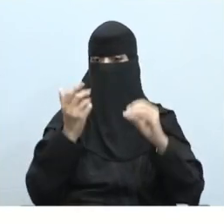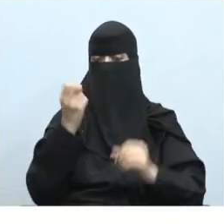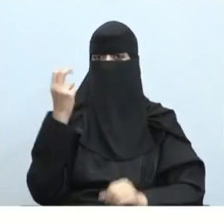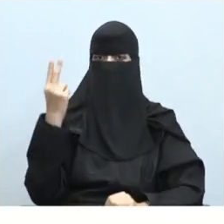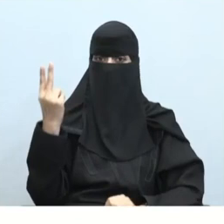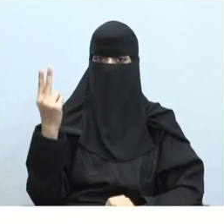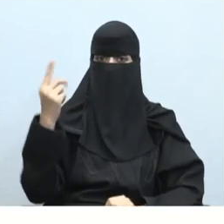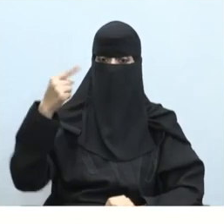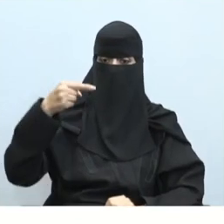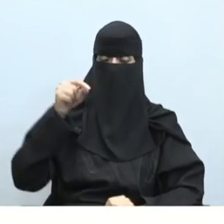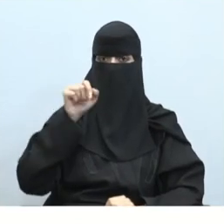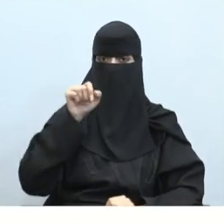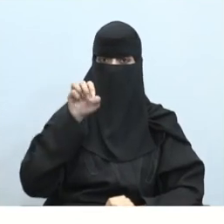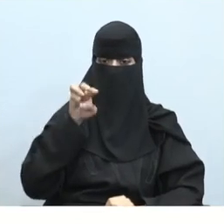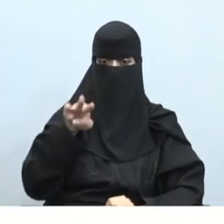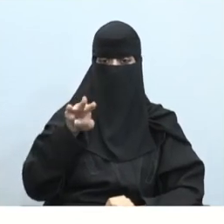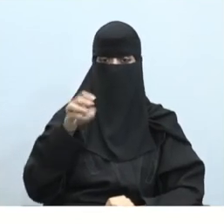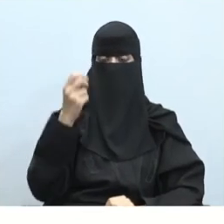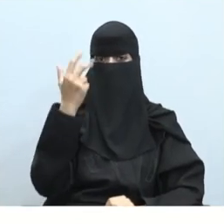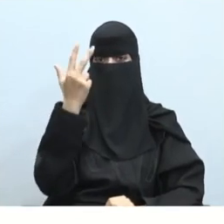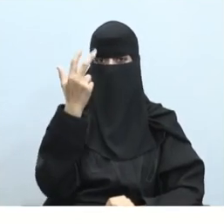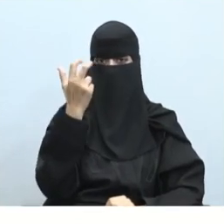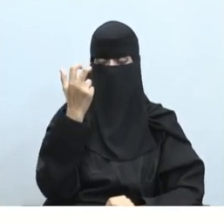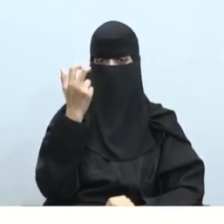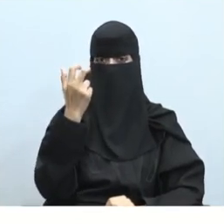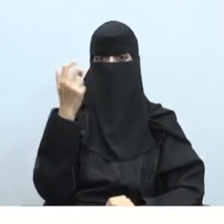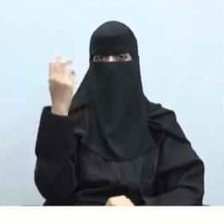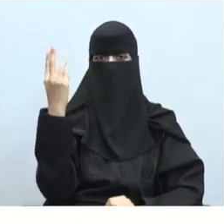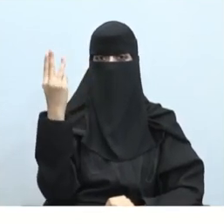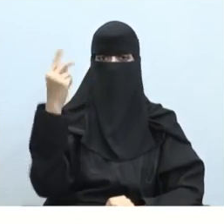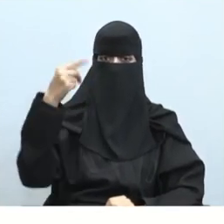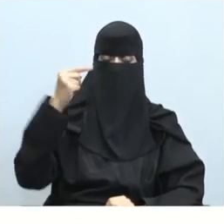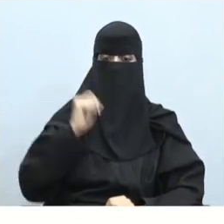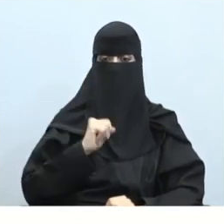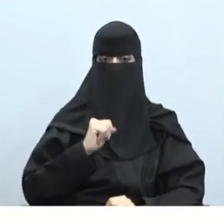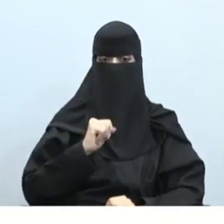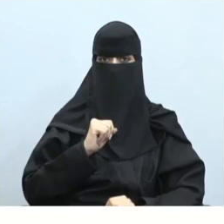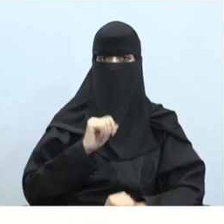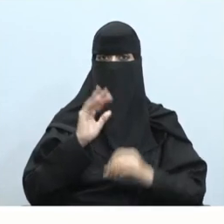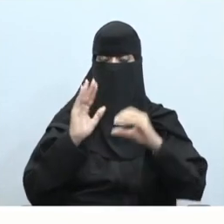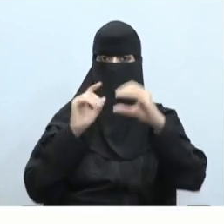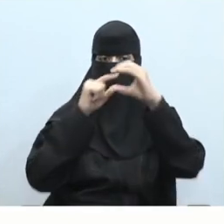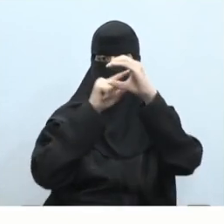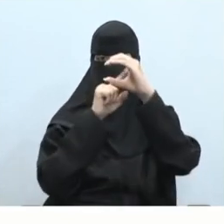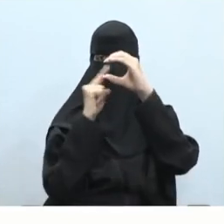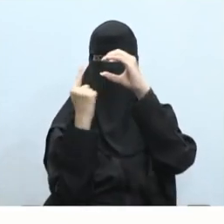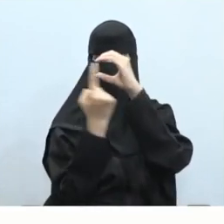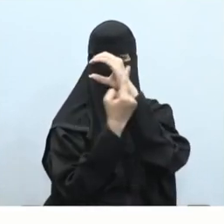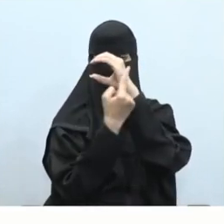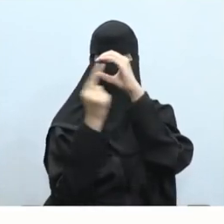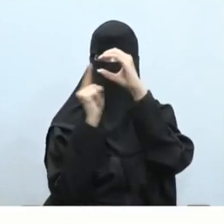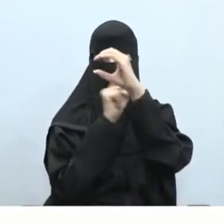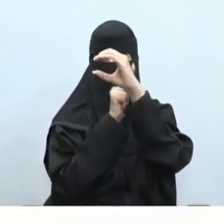وبنات الطلاب 12,713 اذا القطر الاستوائي كم يبلغ ابنائي